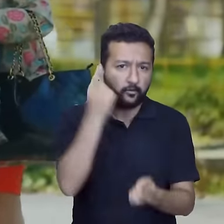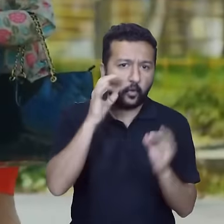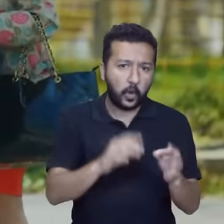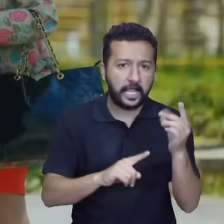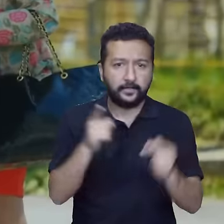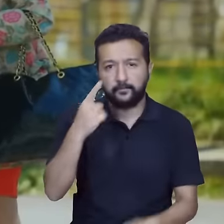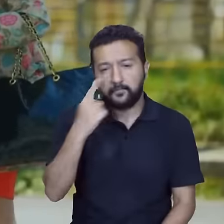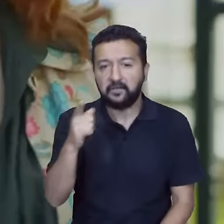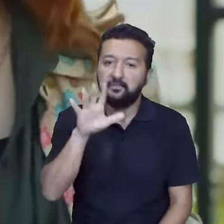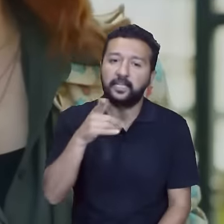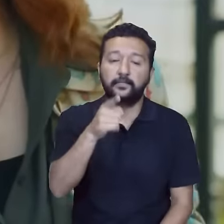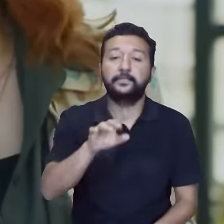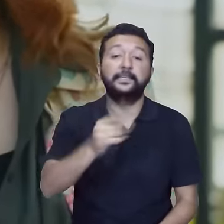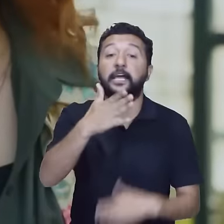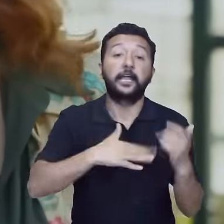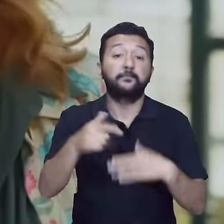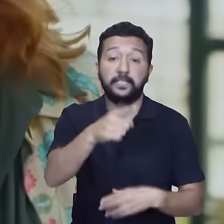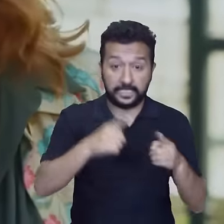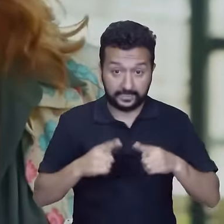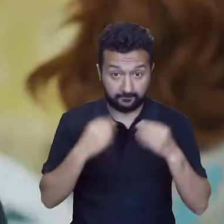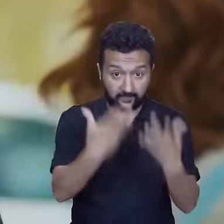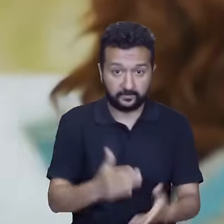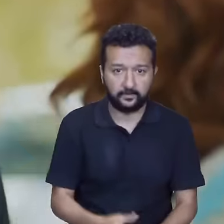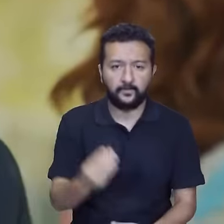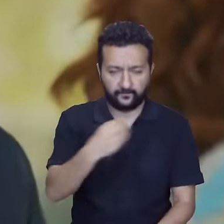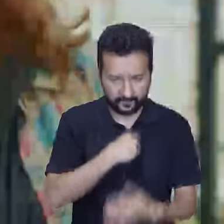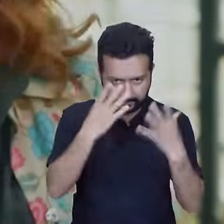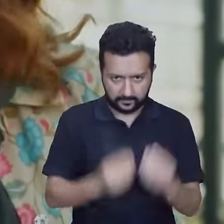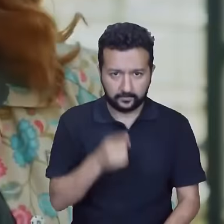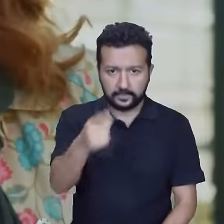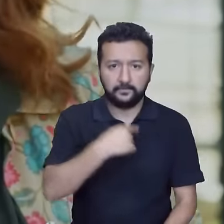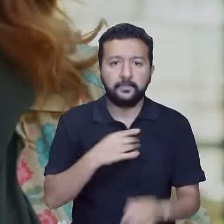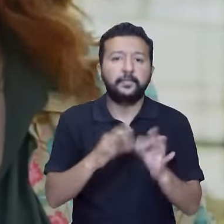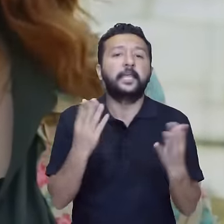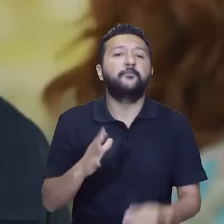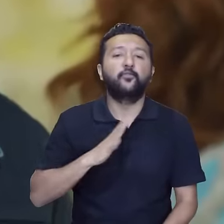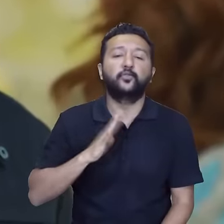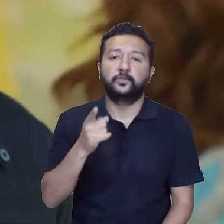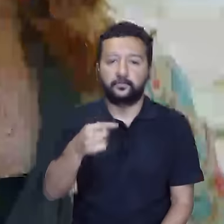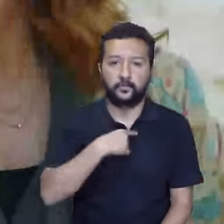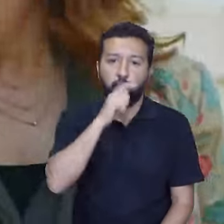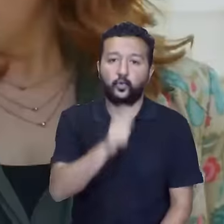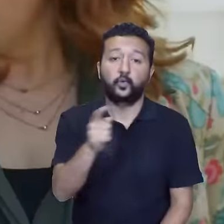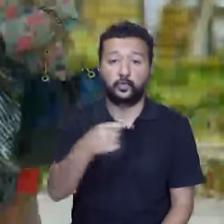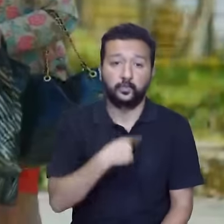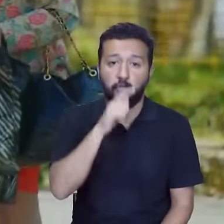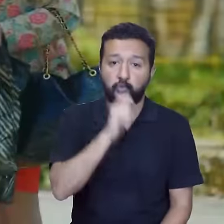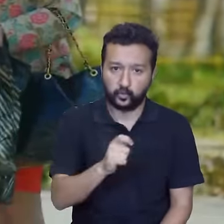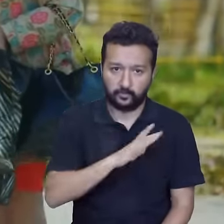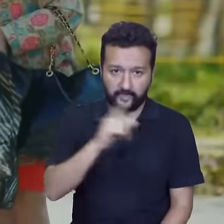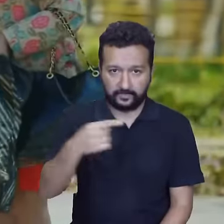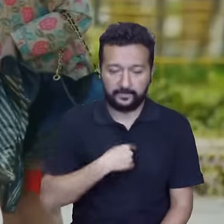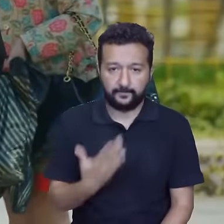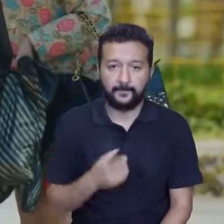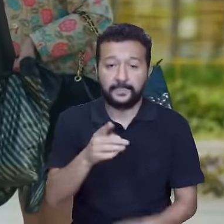öyle İlyas'a göz süzmeler falan? Sana ne? Sana hesap mı vereceğim? Vereceksin tabii. Ya sen benim neyim oluyorsun ha? Sözlün. Sözümüz var